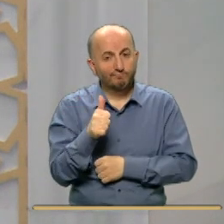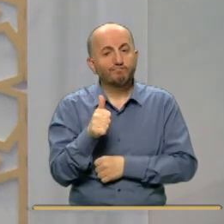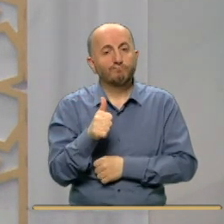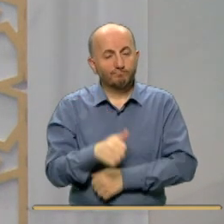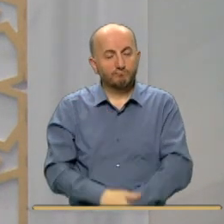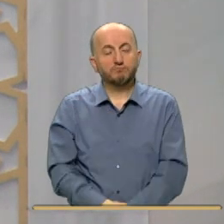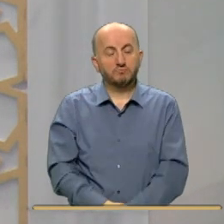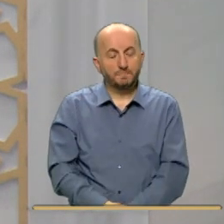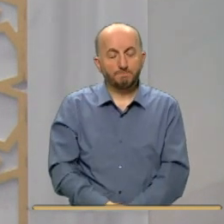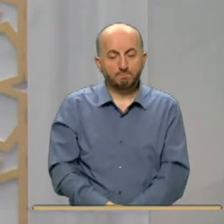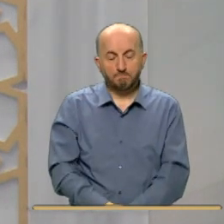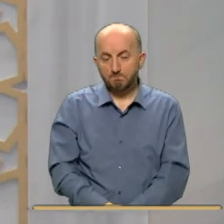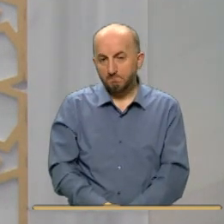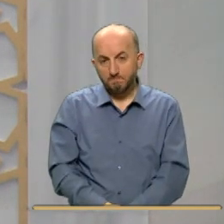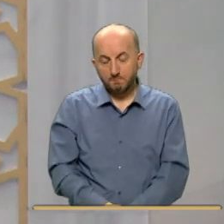değerli kardeşlerim.